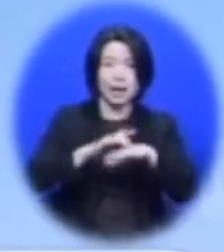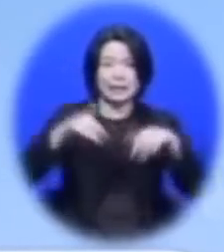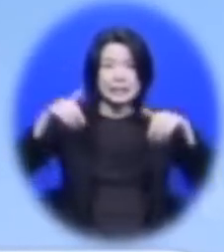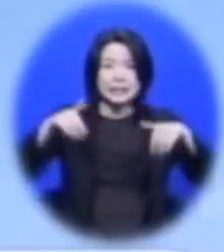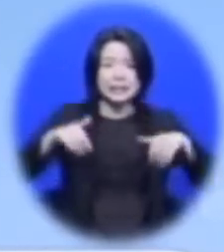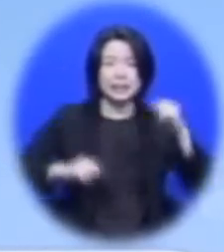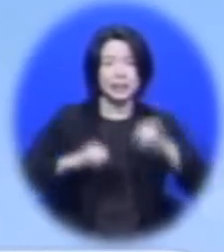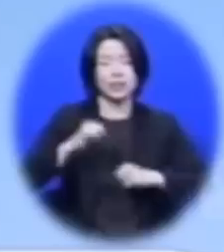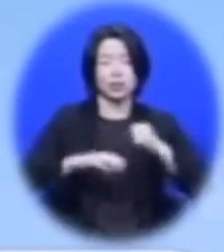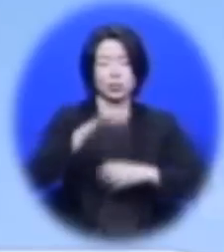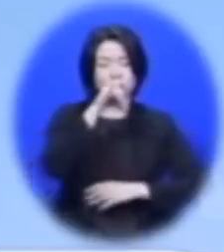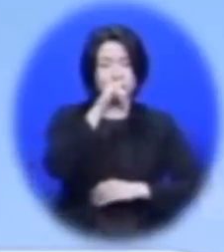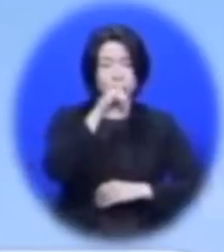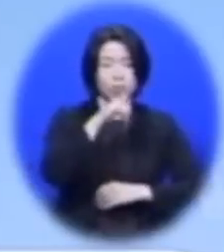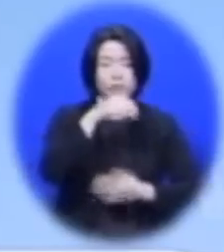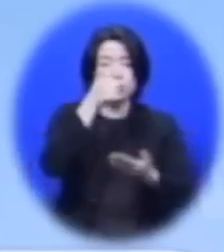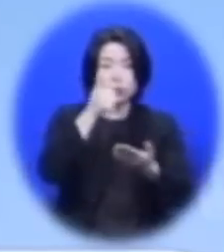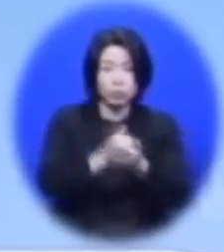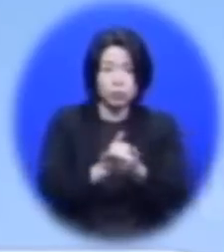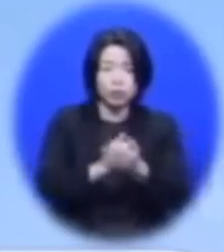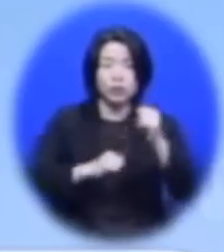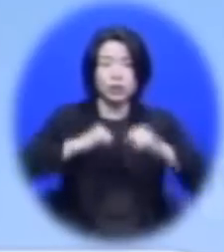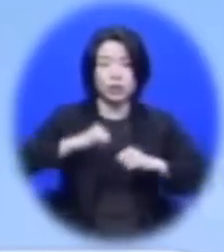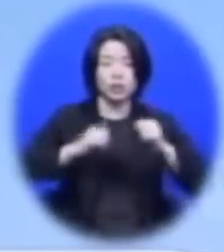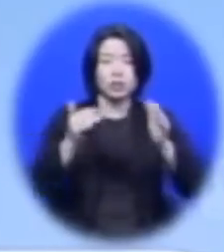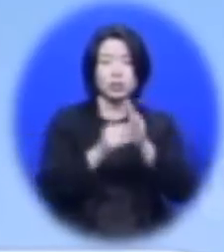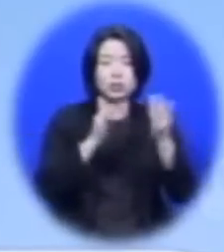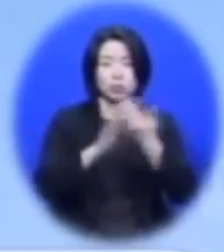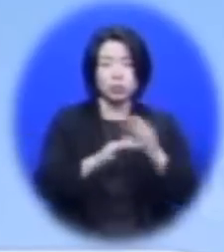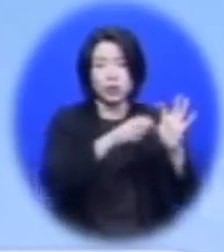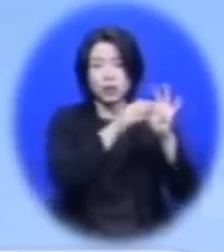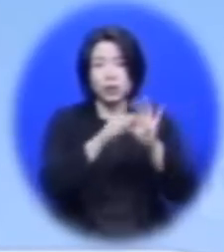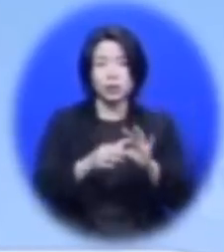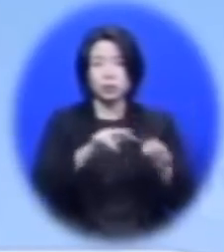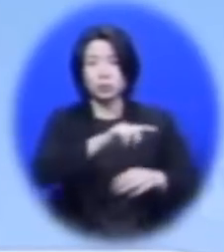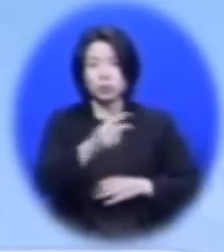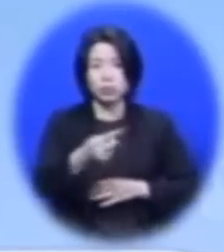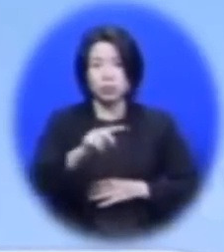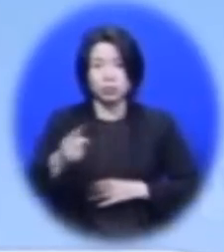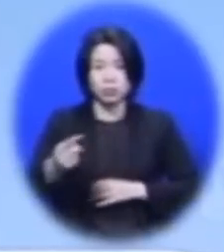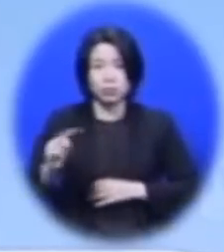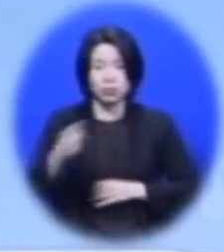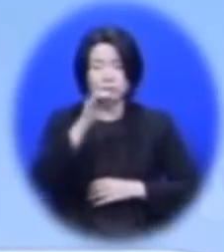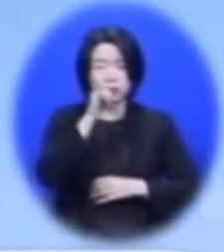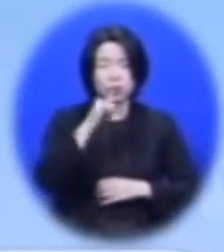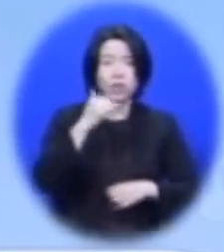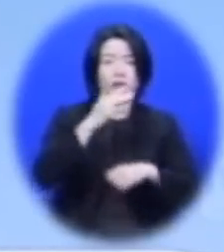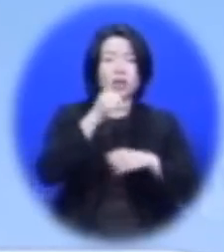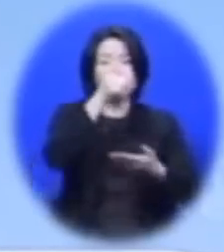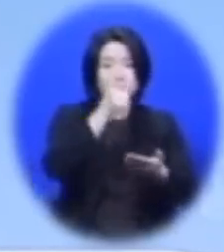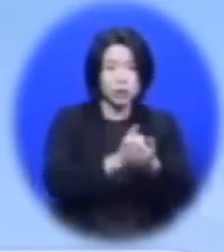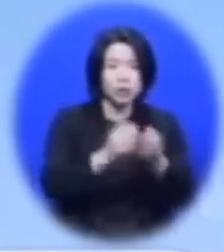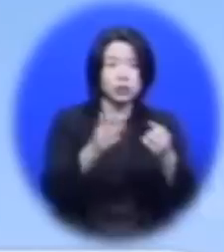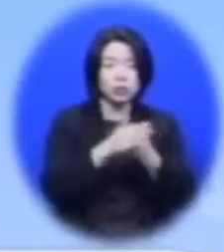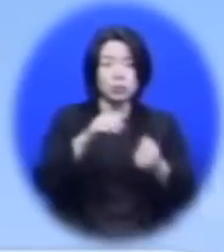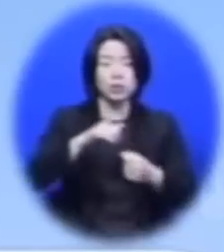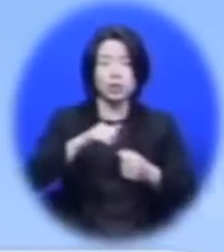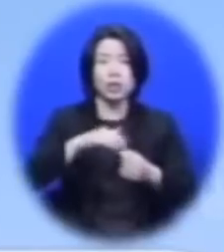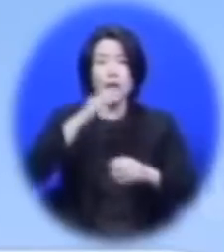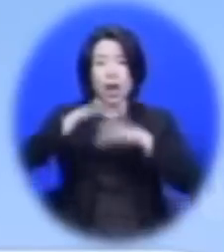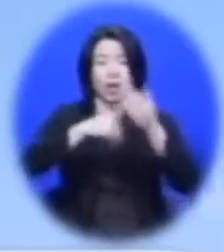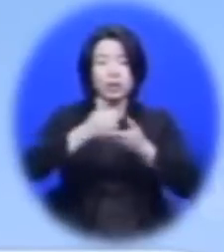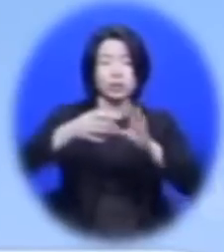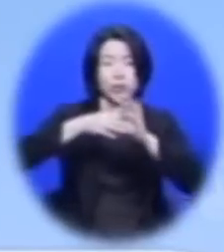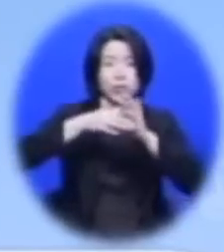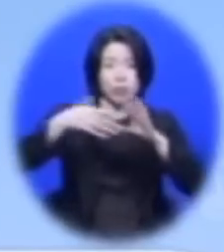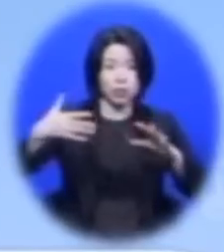종노릇하고 사는 죄짓고 난 다음부터 연속으로 이어진 겁니다. 죄지어서 하나님과 관계가 끊어지고 마귀 종노릇하고 사는